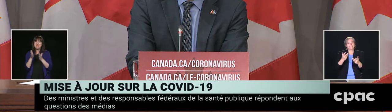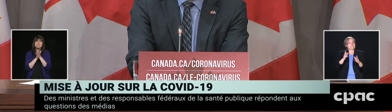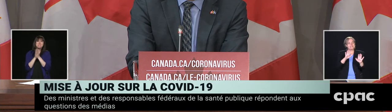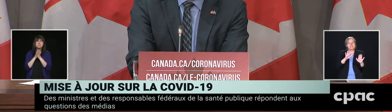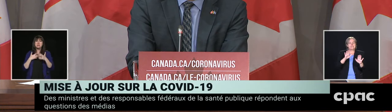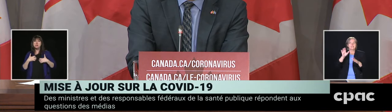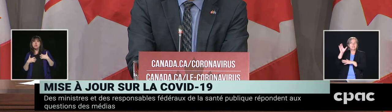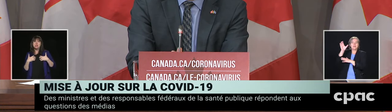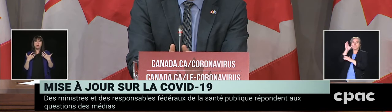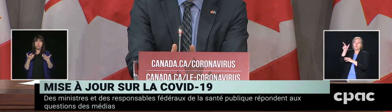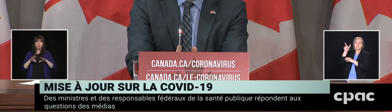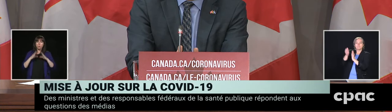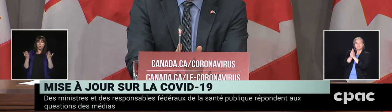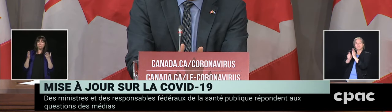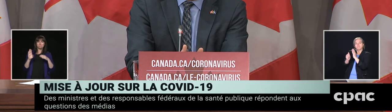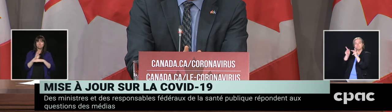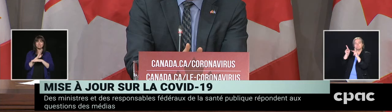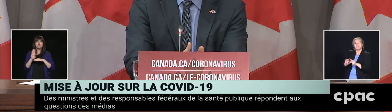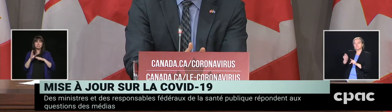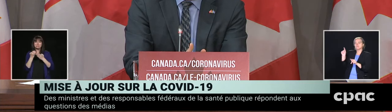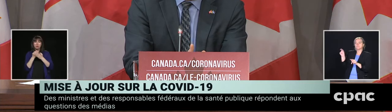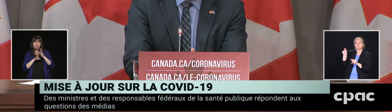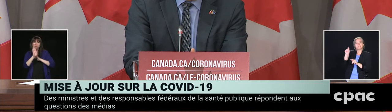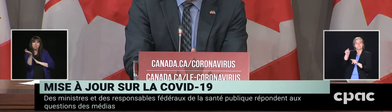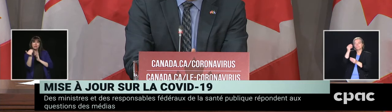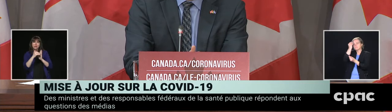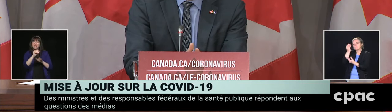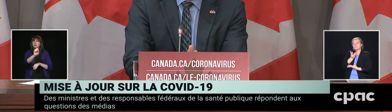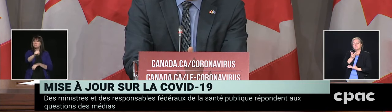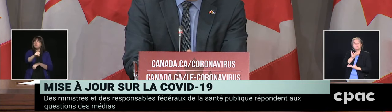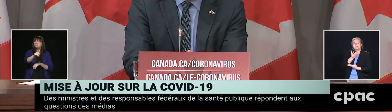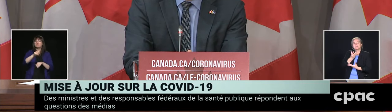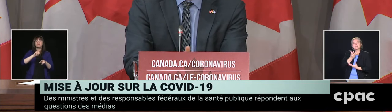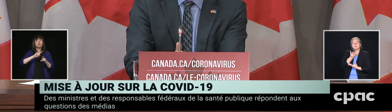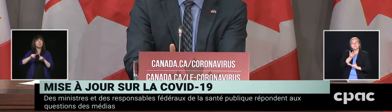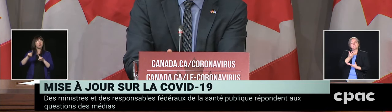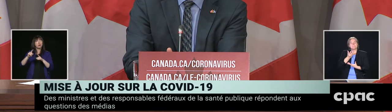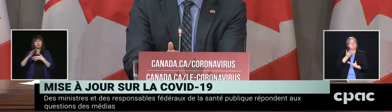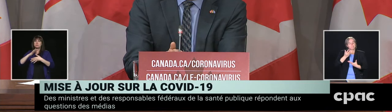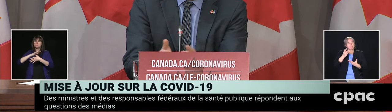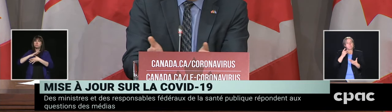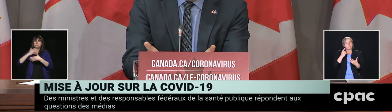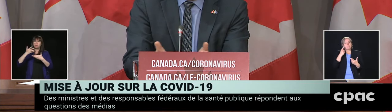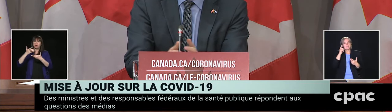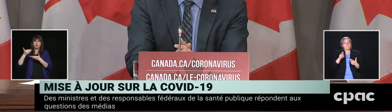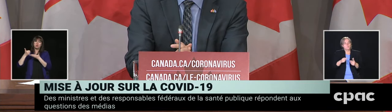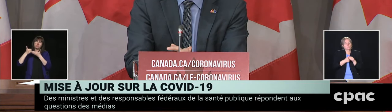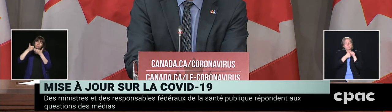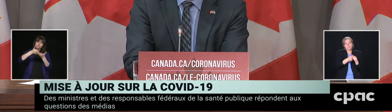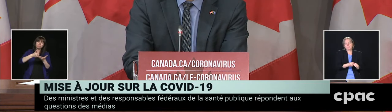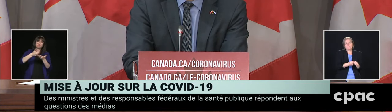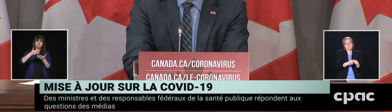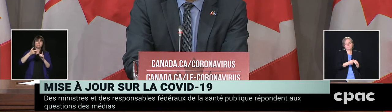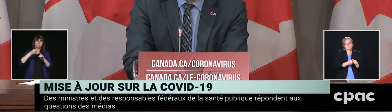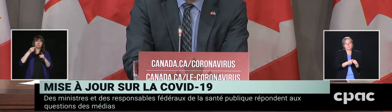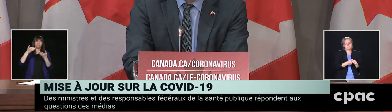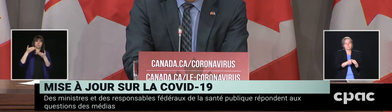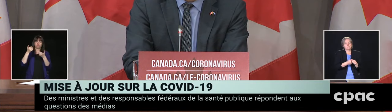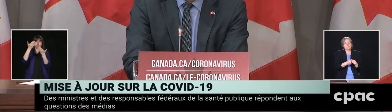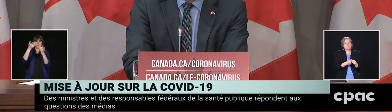disent si on veut que nos comportements en santé s'arriment à des objectifs